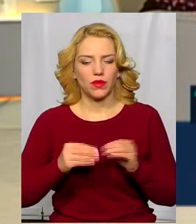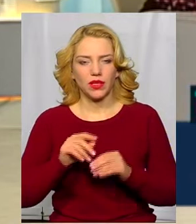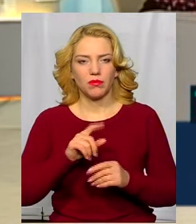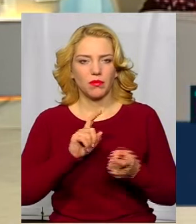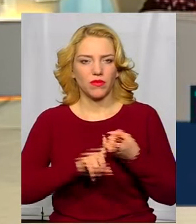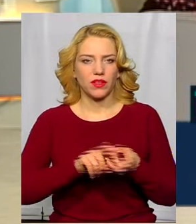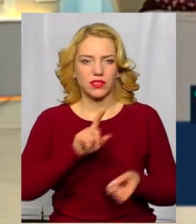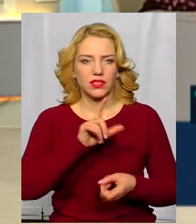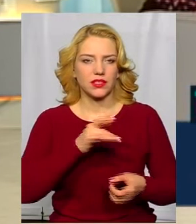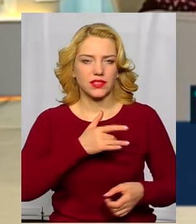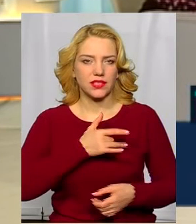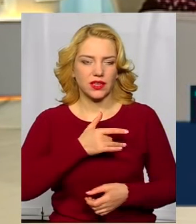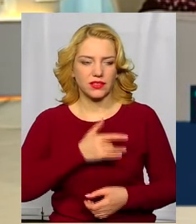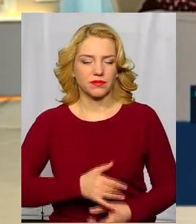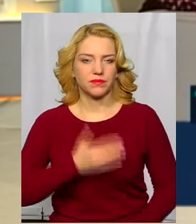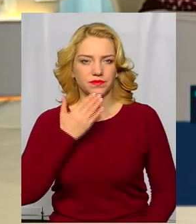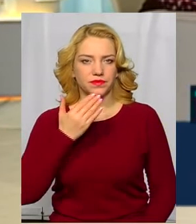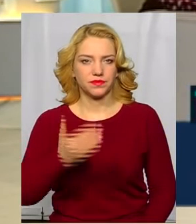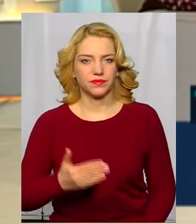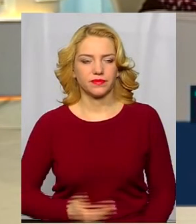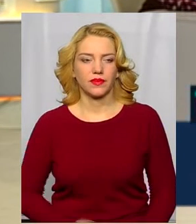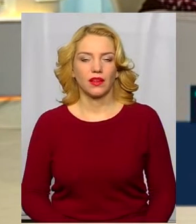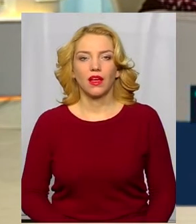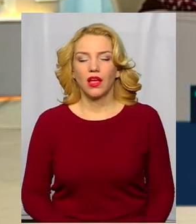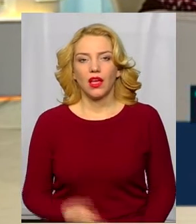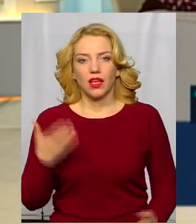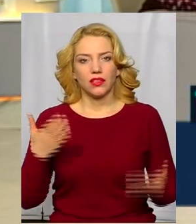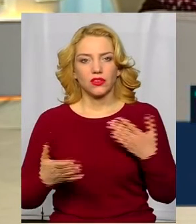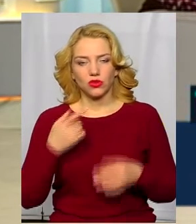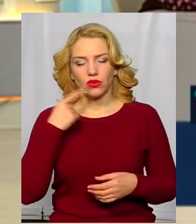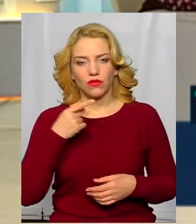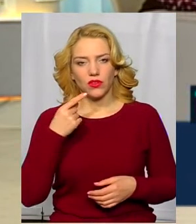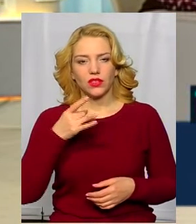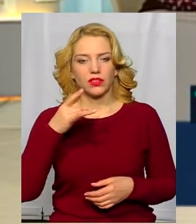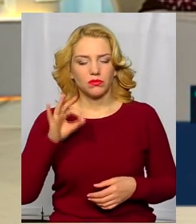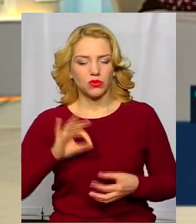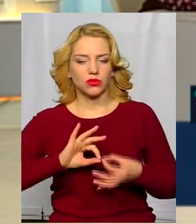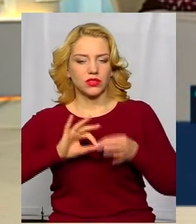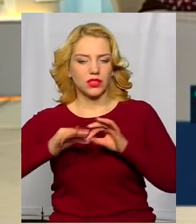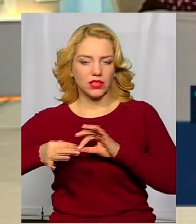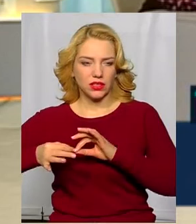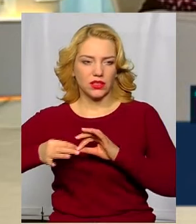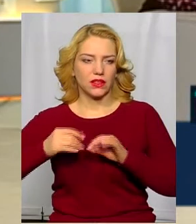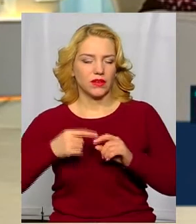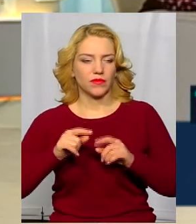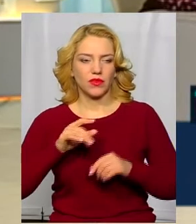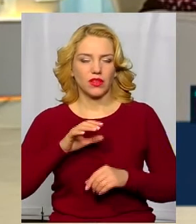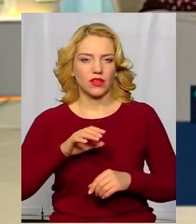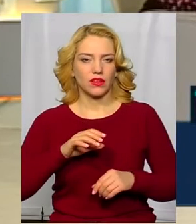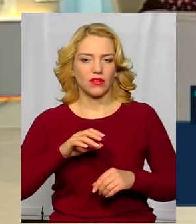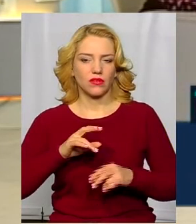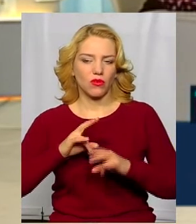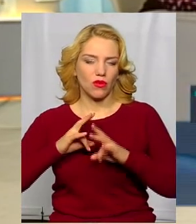із серцем, проблеми зі здоров'ям, маю на увазі? Ну, якщо говорити про складні іменно органічні